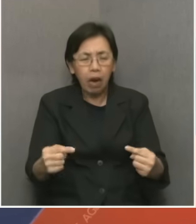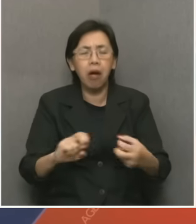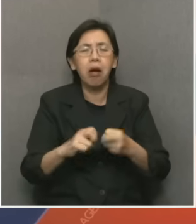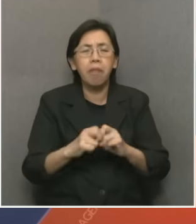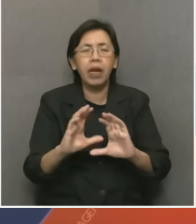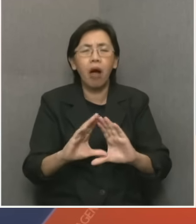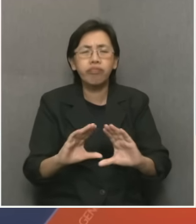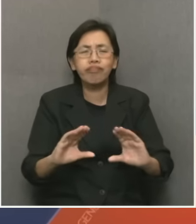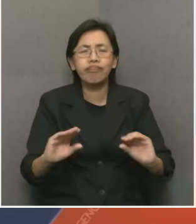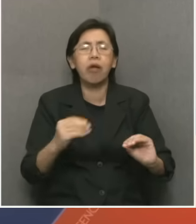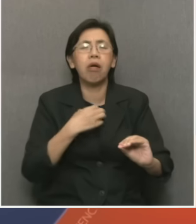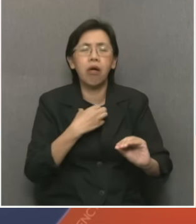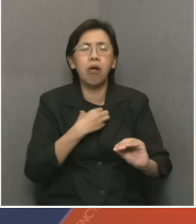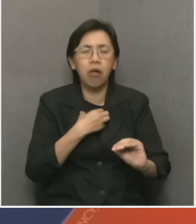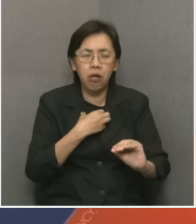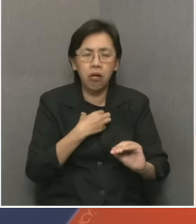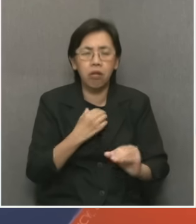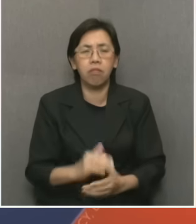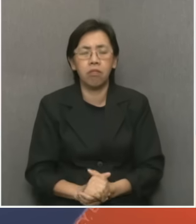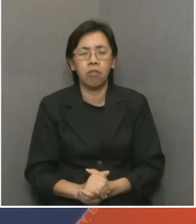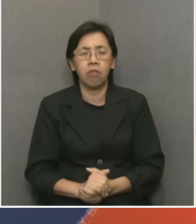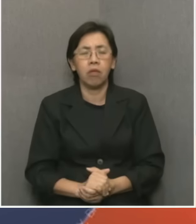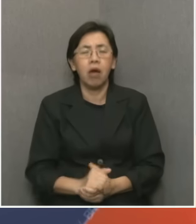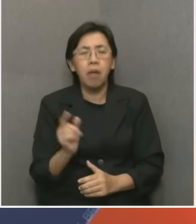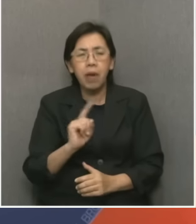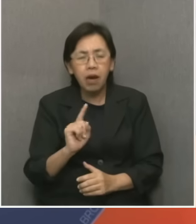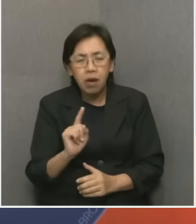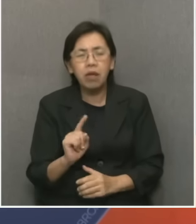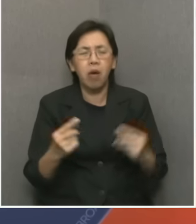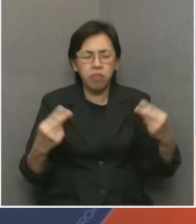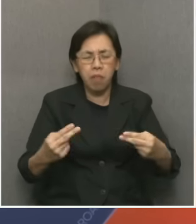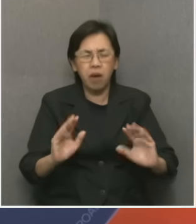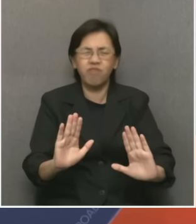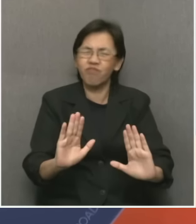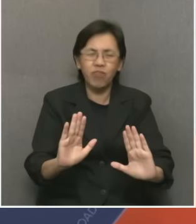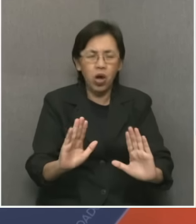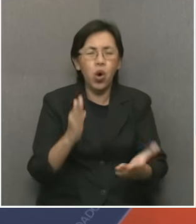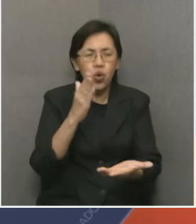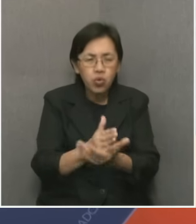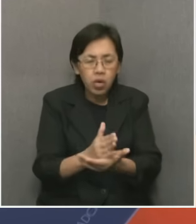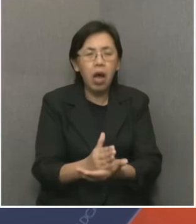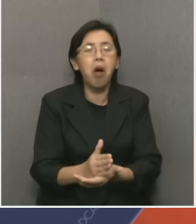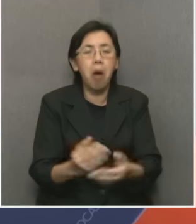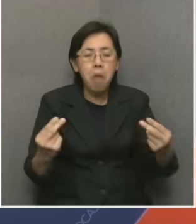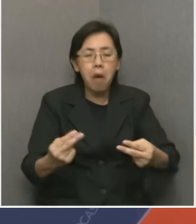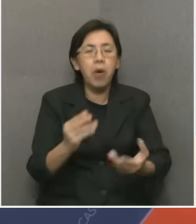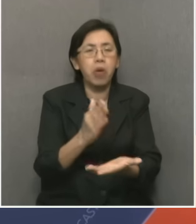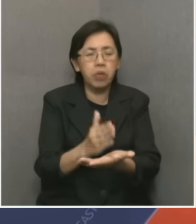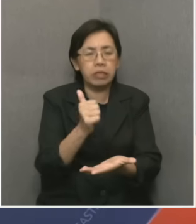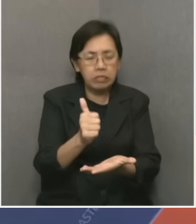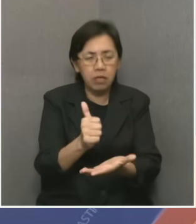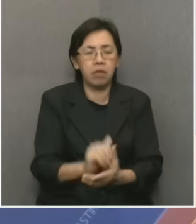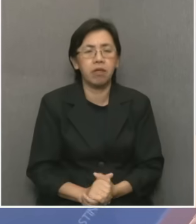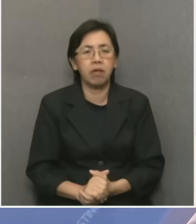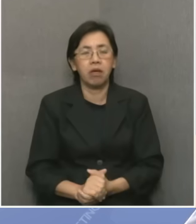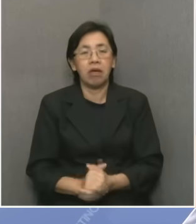ลงนะฮะมันสามารถที่จะบรรลุข้อตกลงหยุดยิงระหว่างกันได้นะครับเพียงแต่ว่า